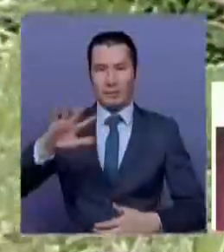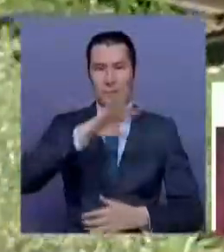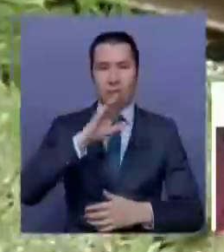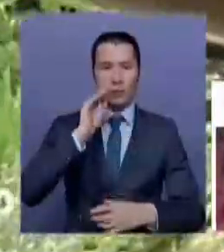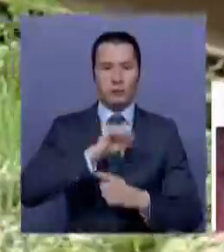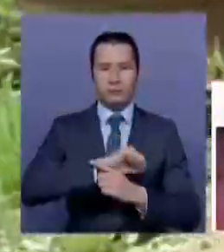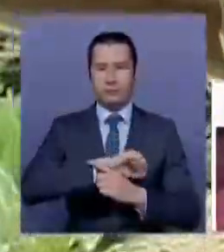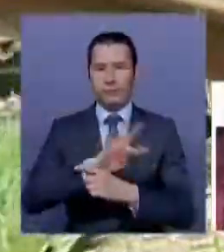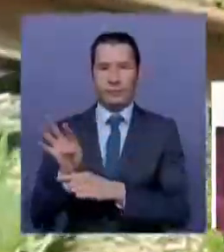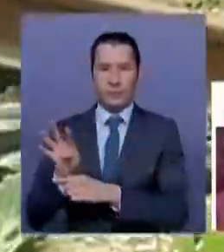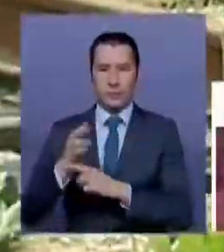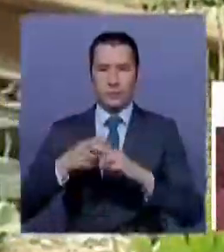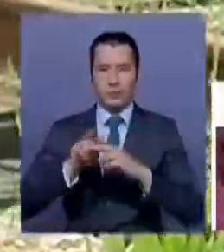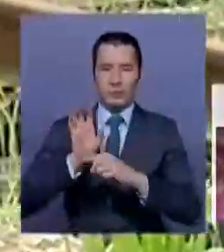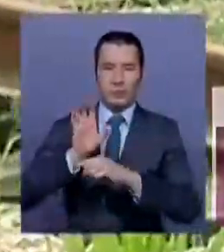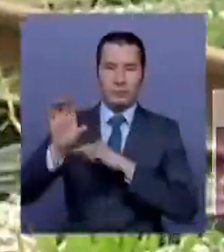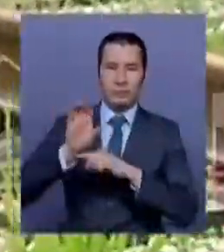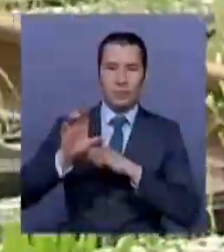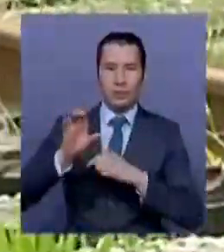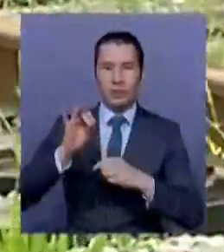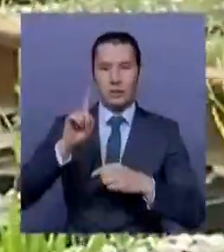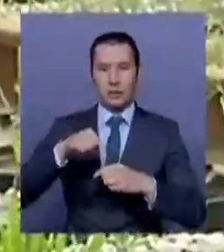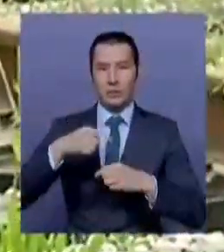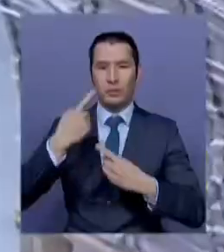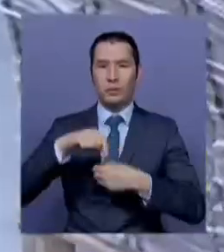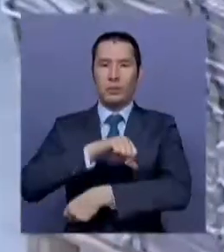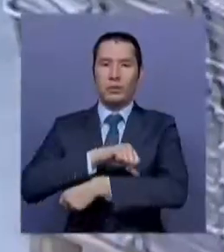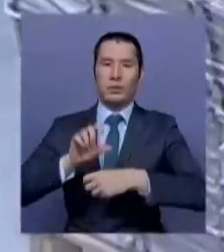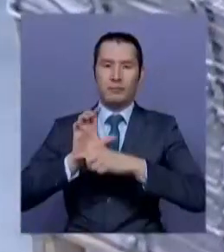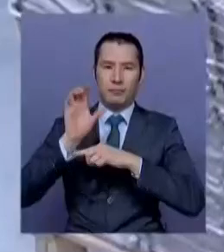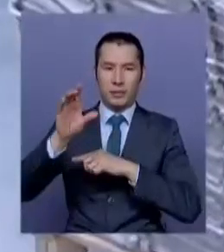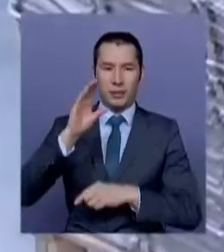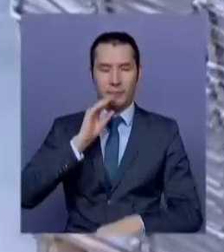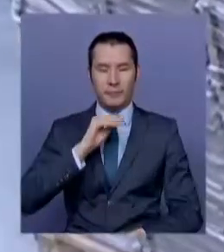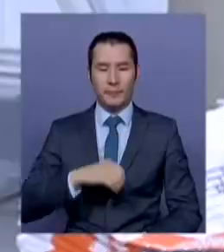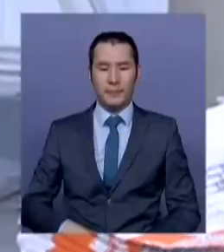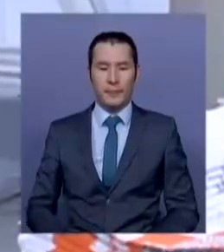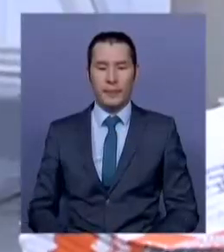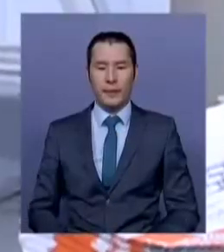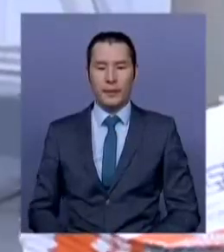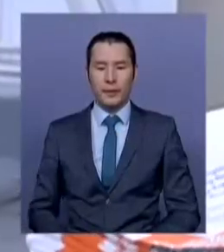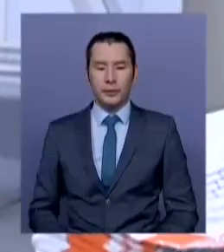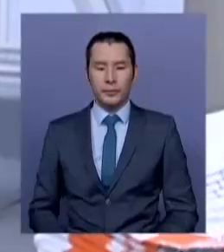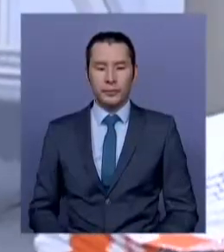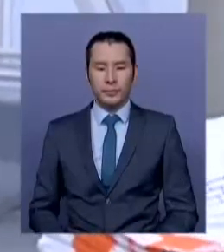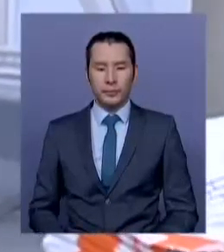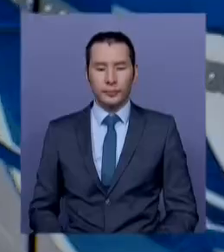Қазақстанның барлық аумақтары мен алыс жақын шетелдерге жөнелте алады. Арнат Дүйсен, Рубол Сазабеков, Алматы телеарнасы.